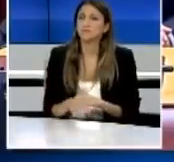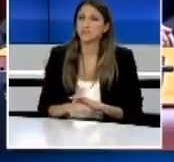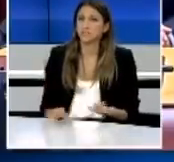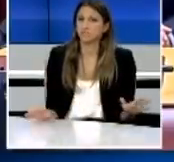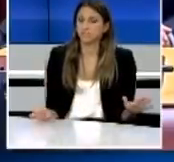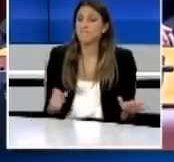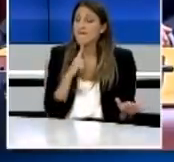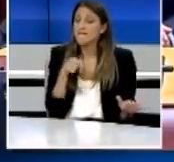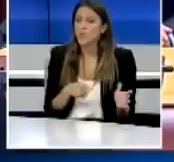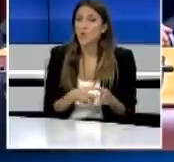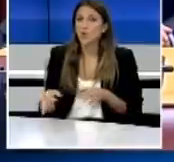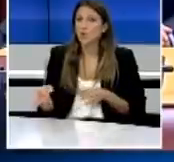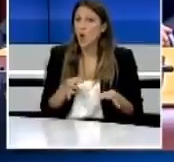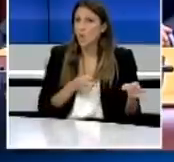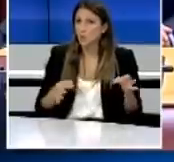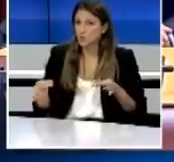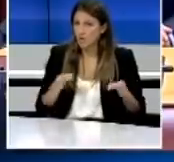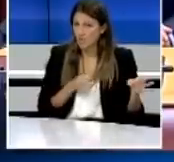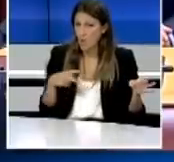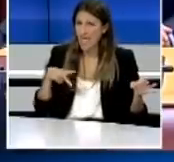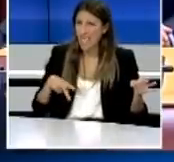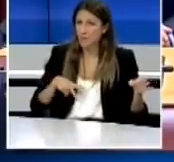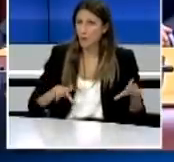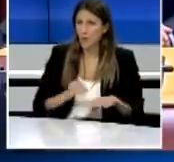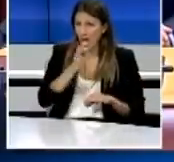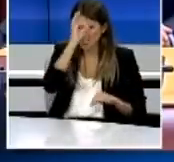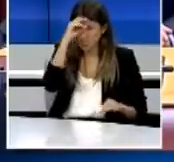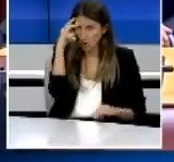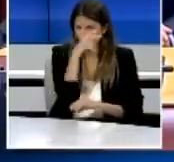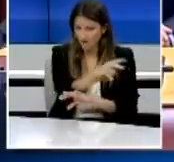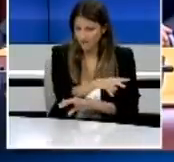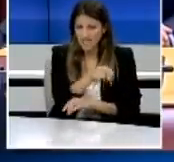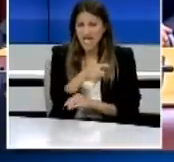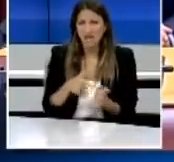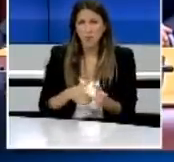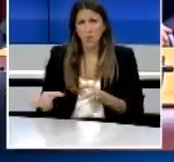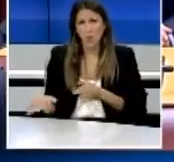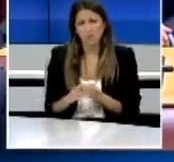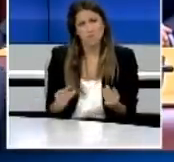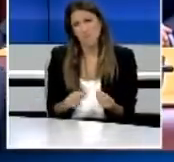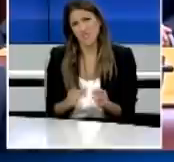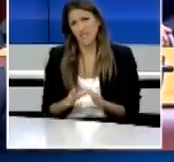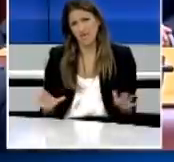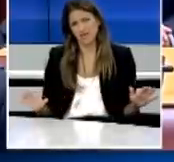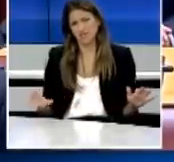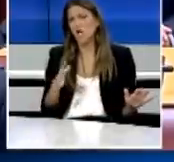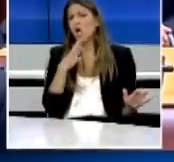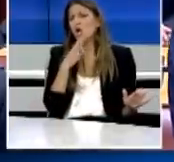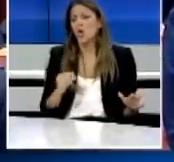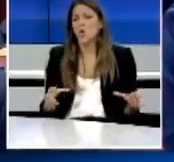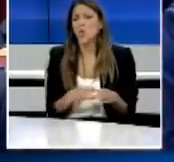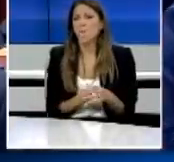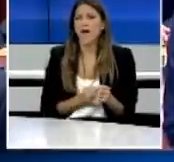Ένα νομοσχέδιο που βρίσκεται σε αντίθεση με τις δημοκρατικές ευαισθησίες του χώρου, του δημοκρατικού και